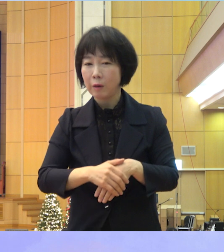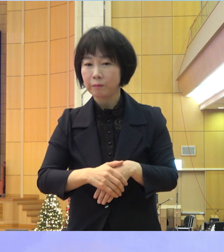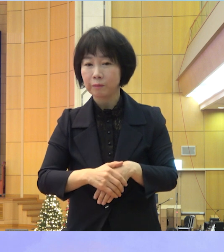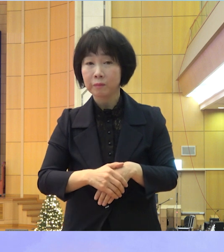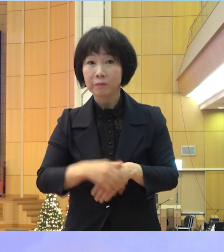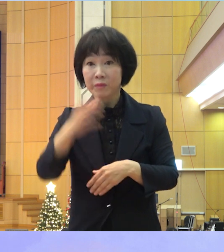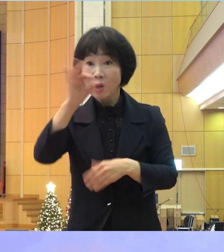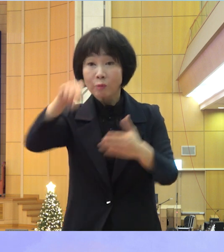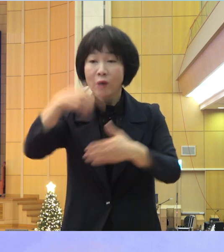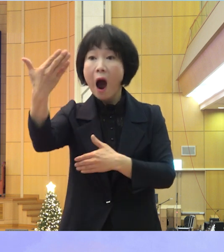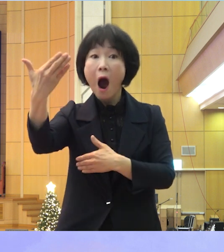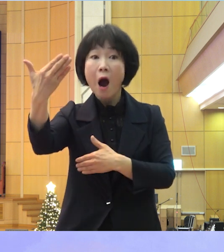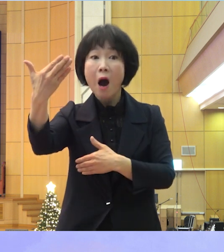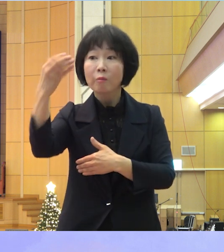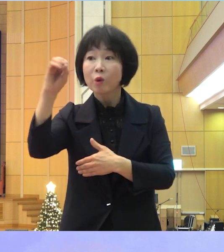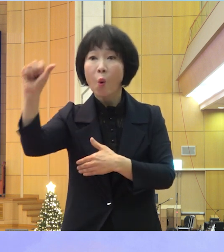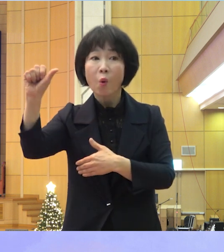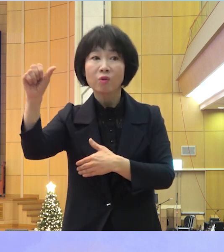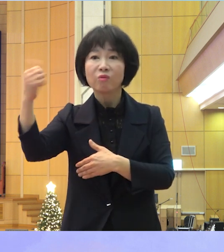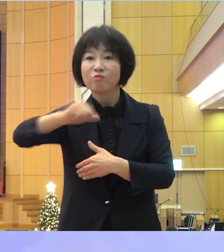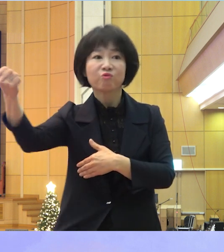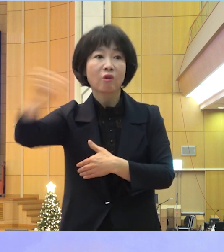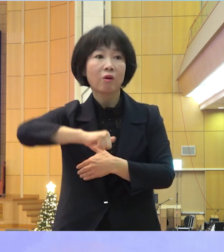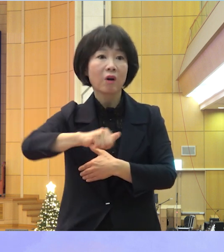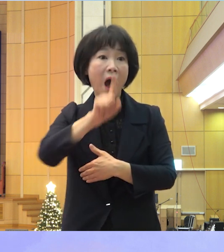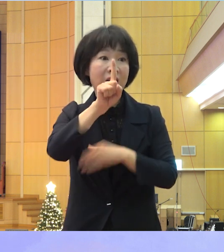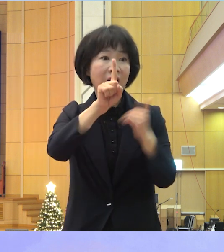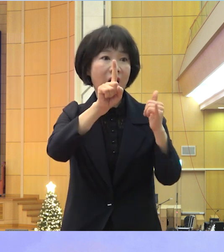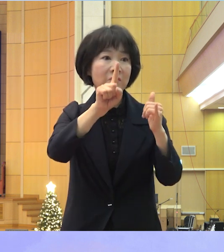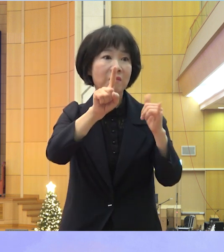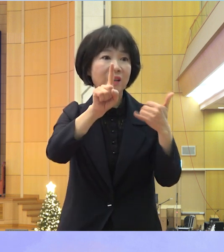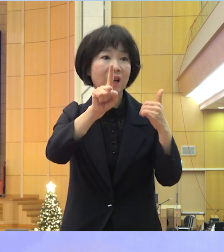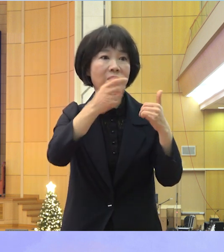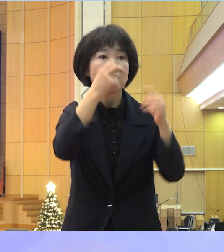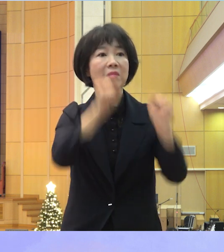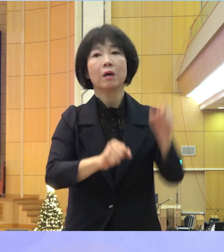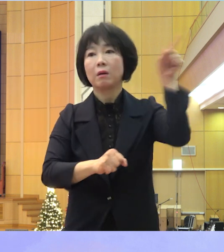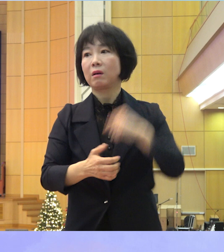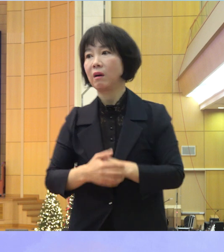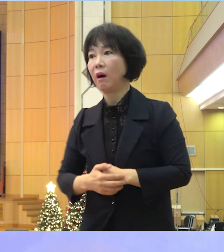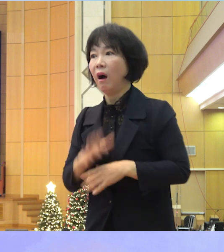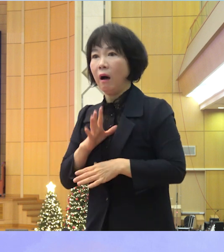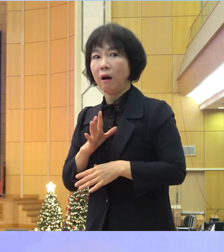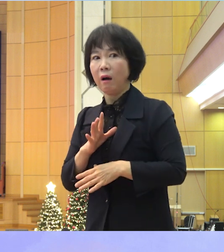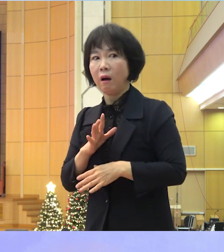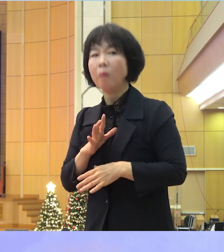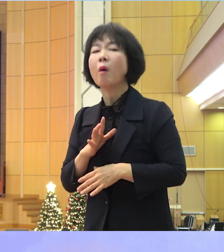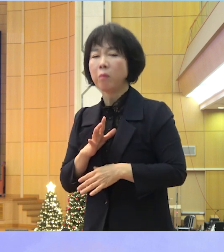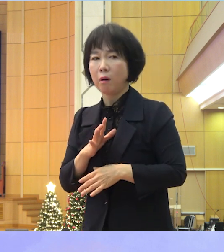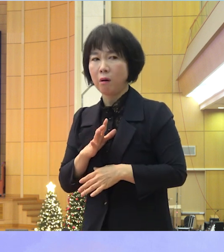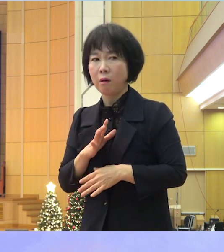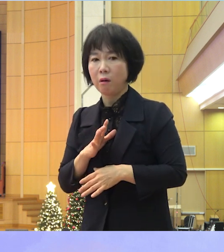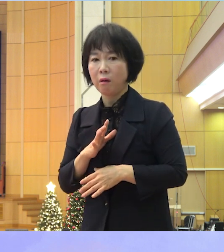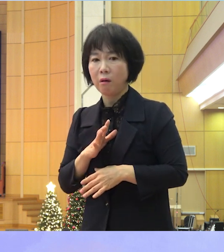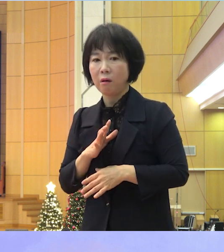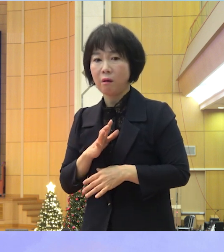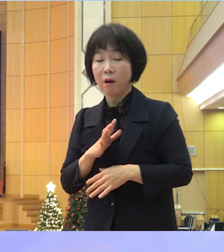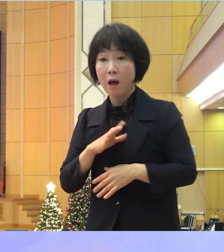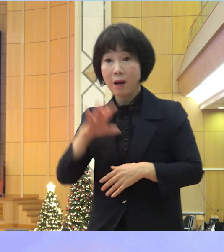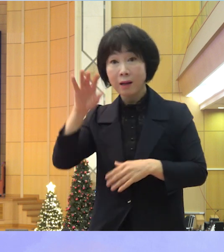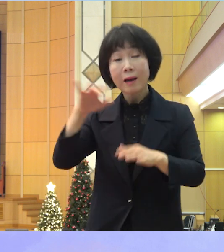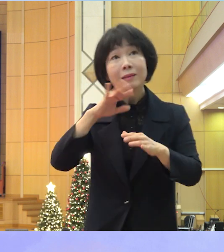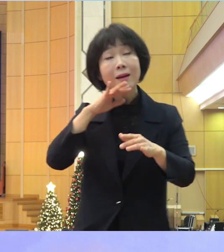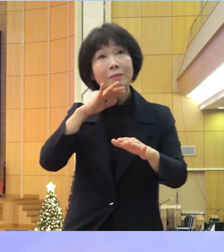9.5명이 세상 떠나고 0.5명이 살았다는 퍼센트인데, 다시 말하면